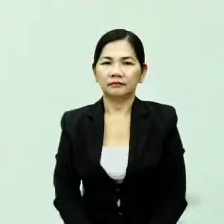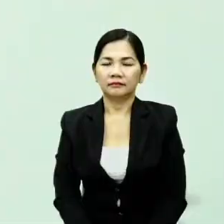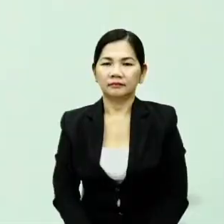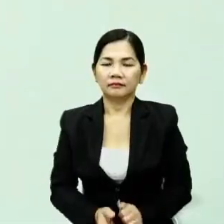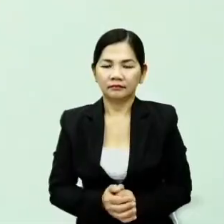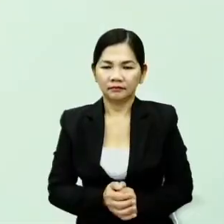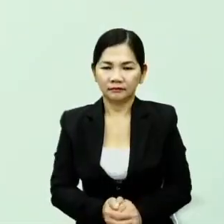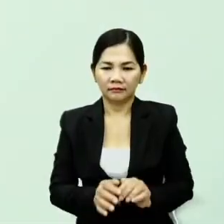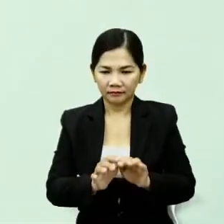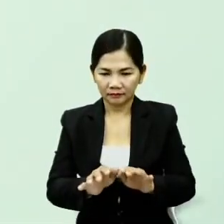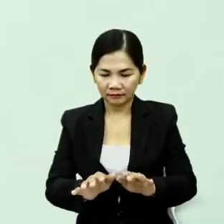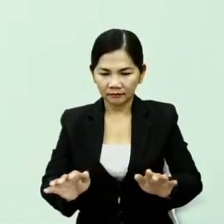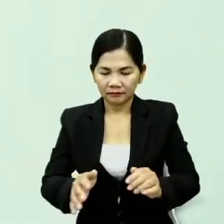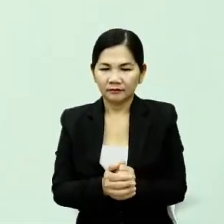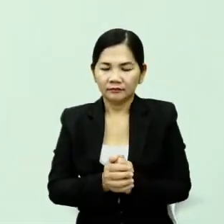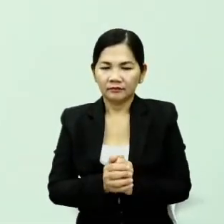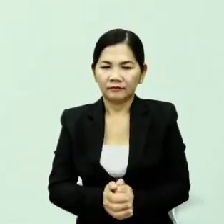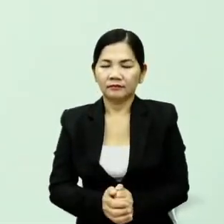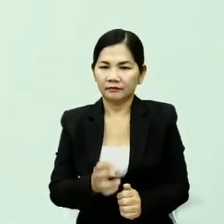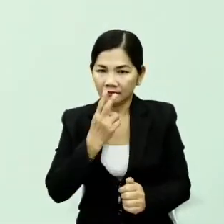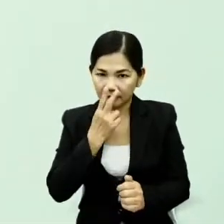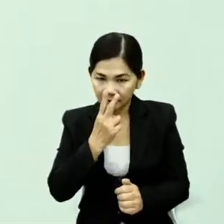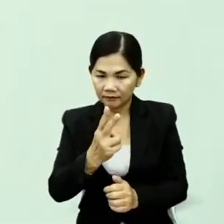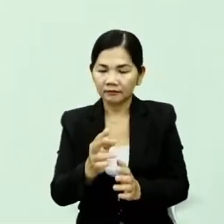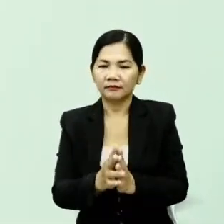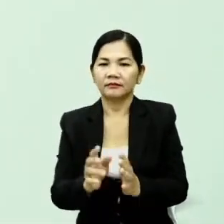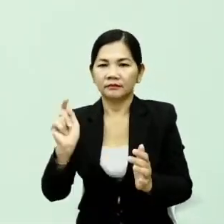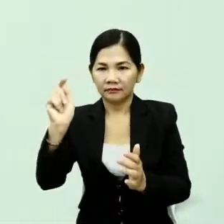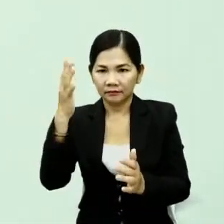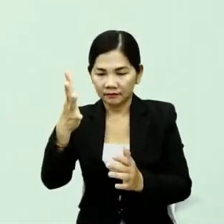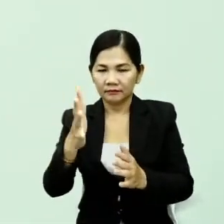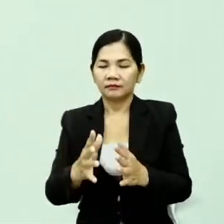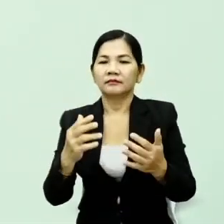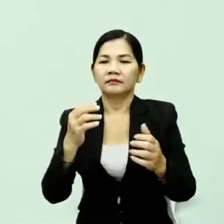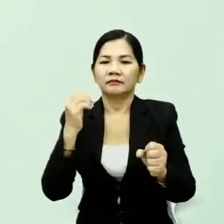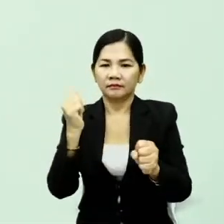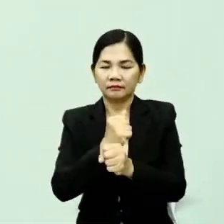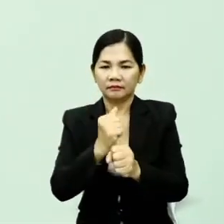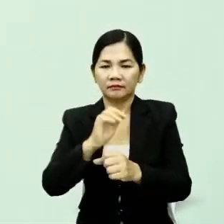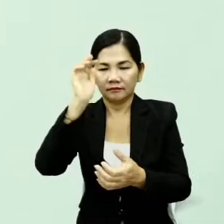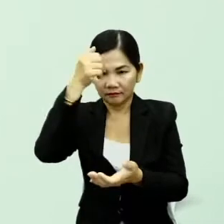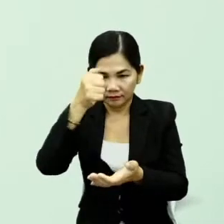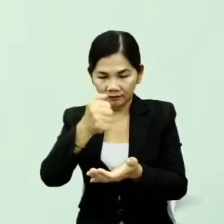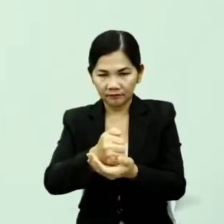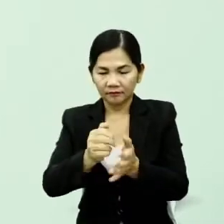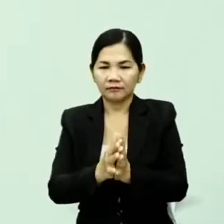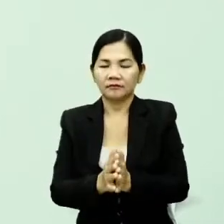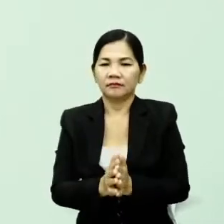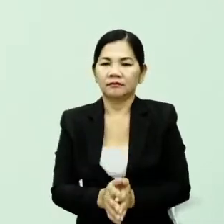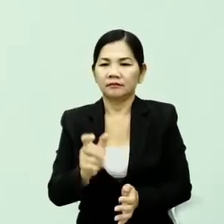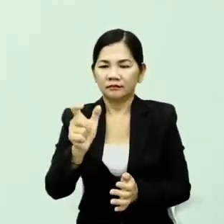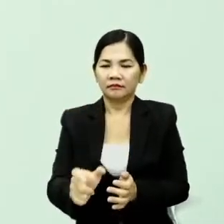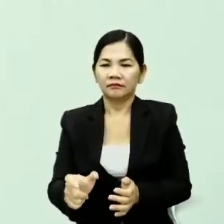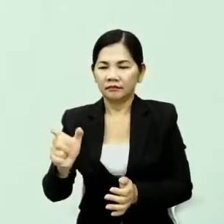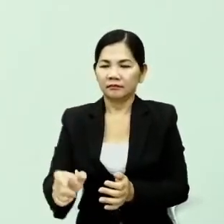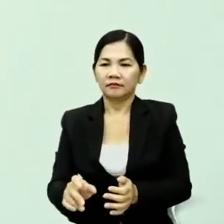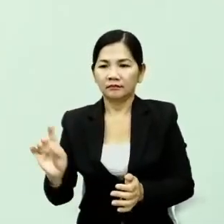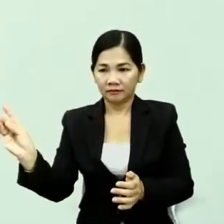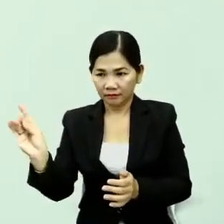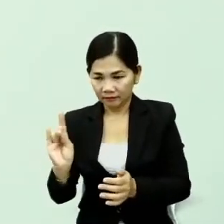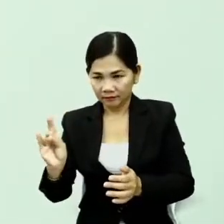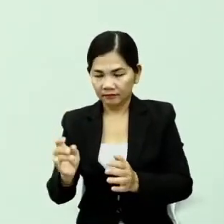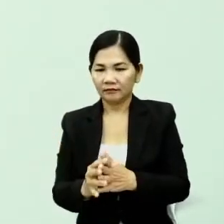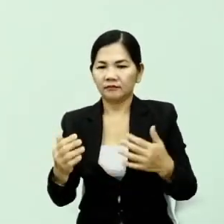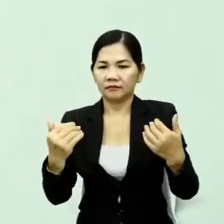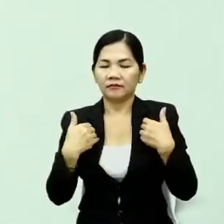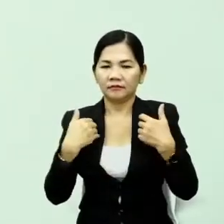cha chẳng con cha ta bây giờ cao sang kêu rụp hiệp nắng cứ con bạn đăng ẩm pế cha pha bây giờ cha đọc bọt sạt nè con cha chẳng này